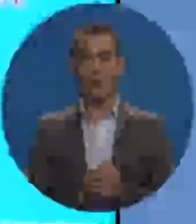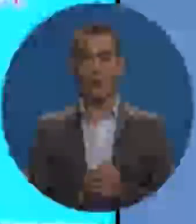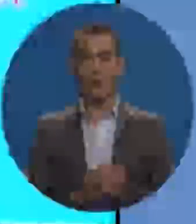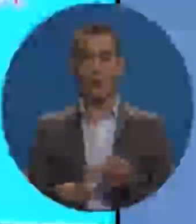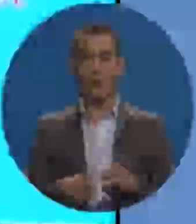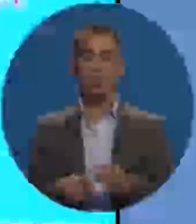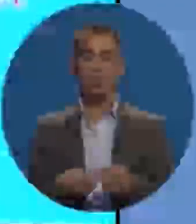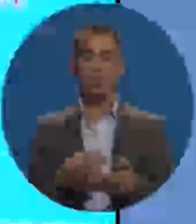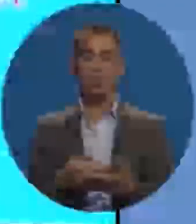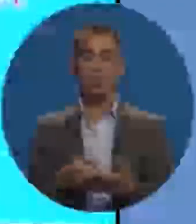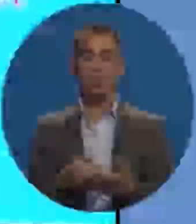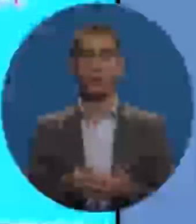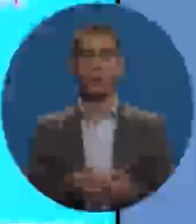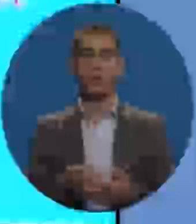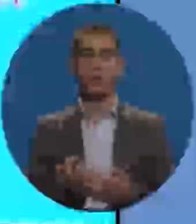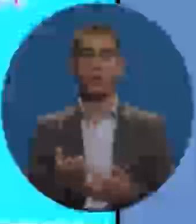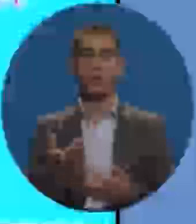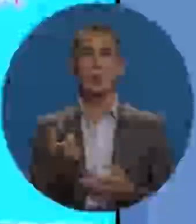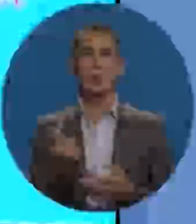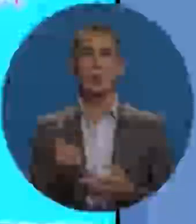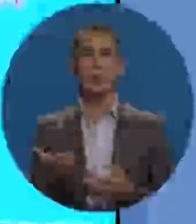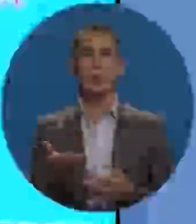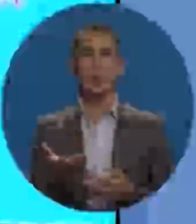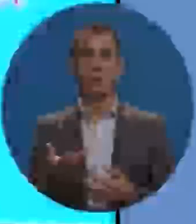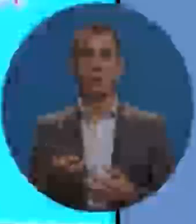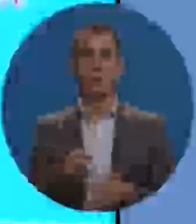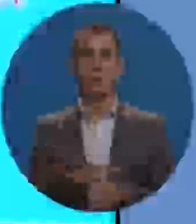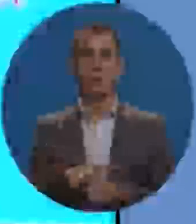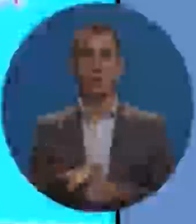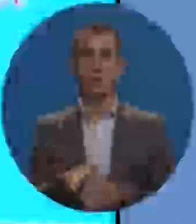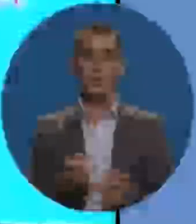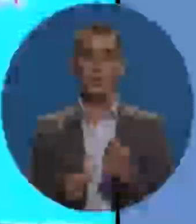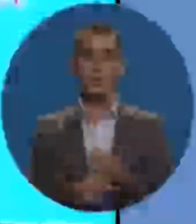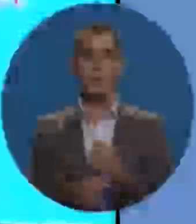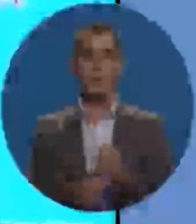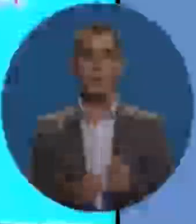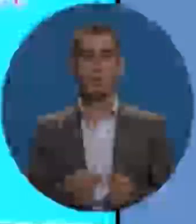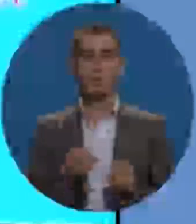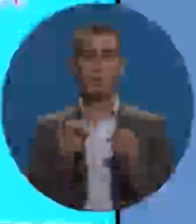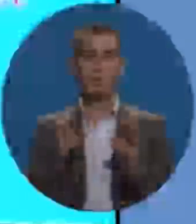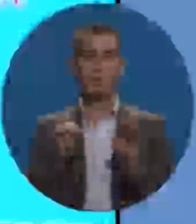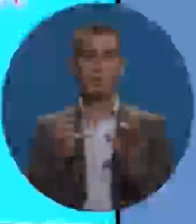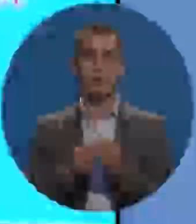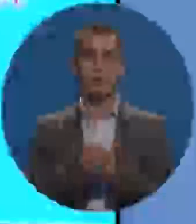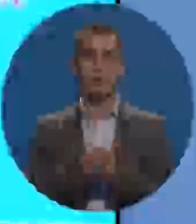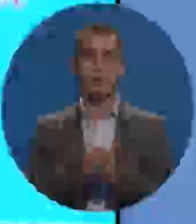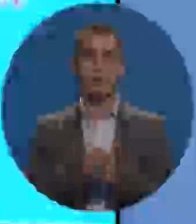Бұл мысалдардың қалай орлана тұғылығы хақында түсінік беру дейін.